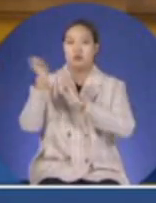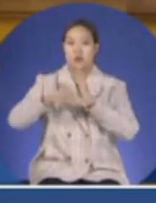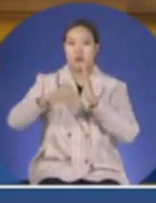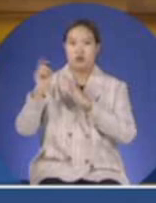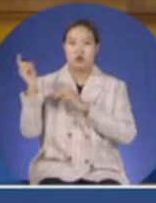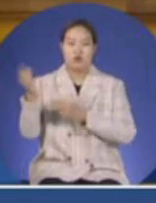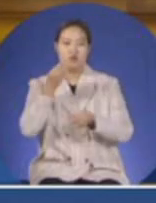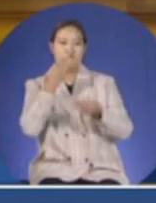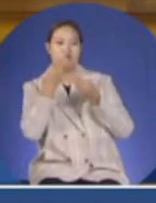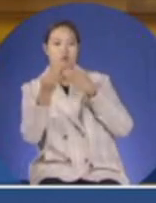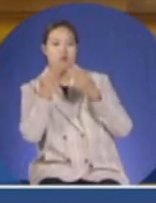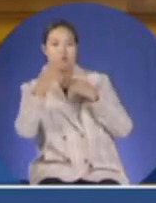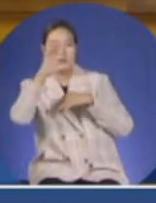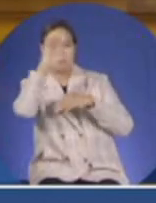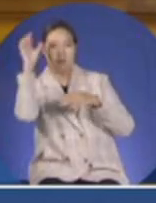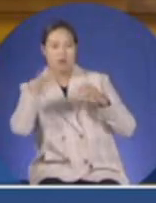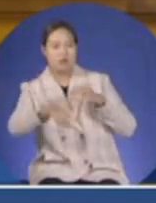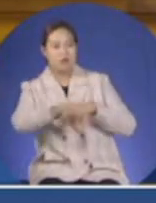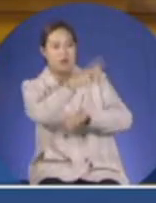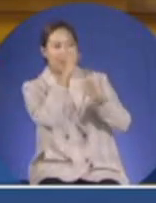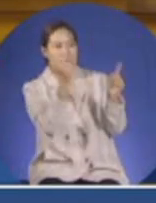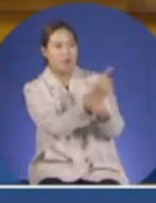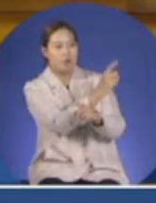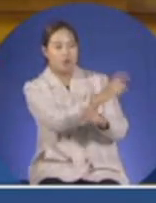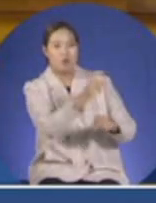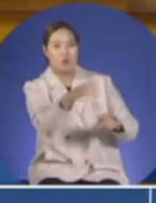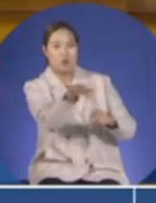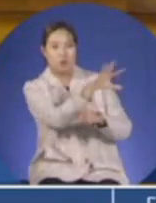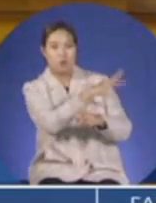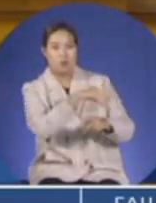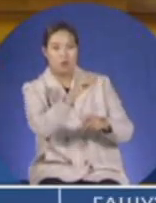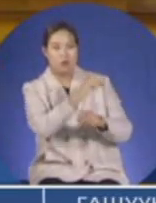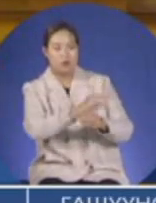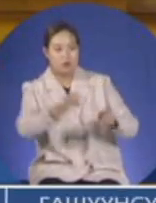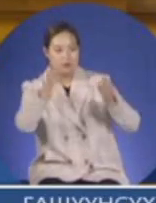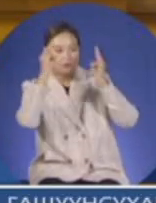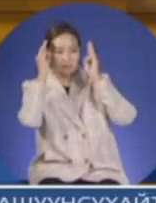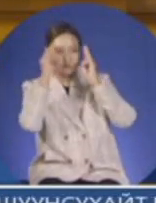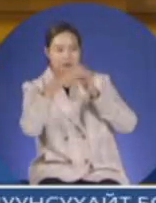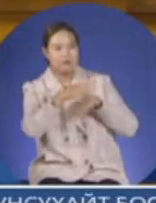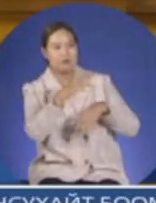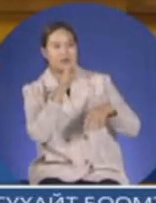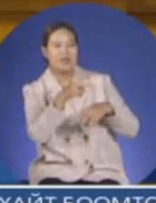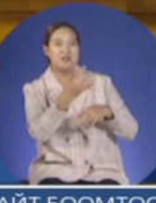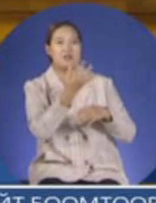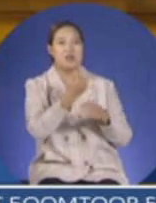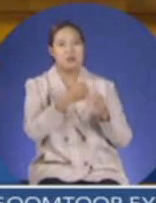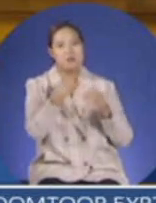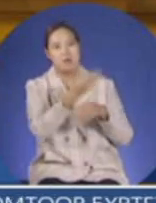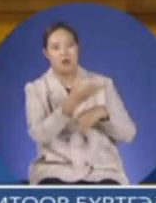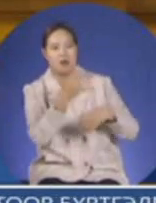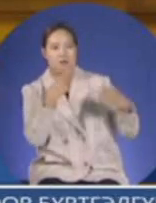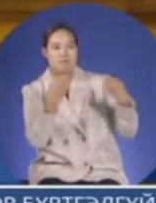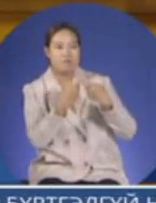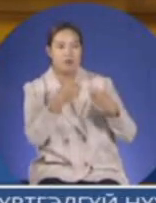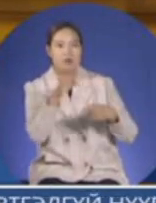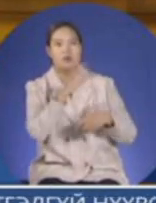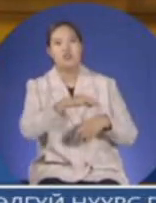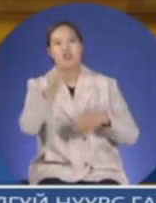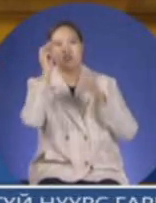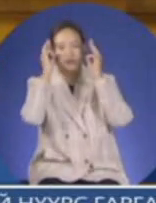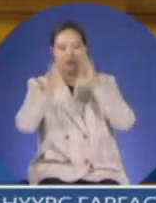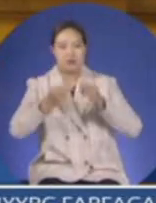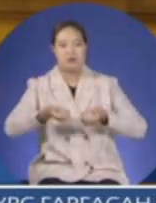энэ хэрэгт олбогдсон хүмүүсүүдийг гэмруутай эсэх асуудлыг шийдвэр гаргадаг. Ингэж яаж өнөөдөр Монгол улсын үндсэн хууль, Монгол